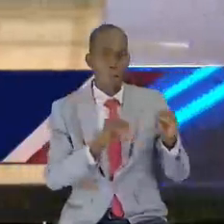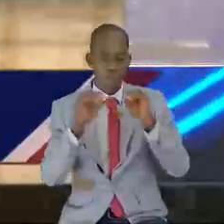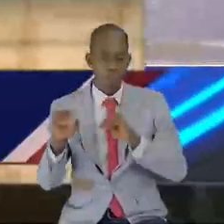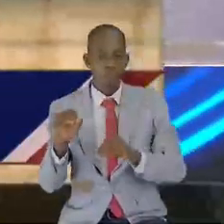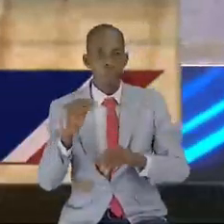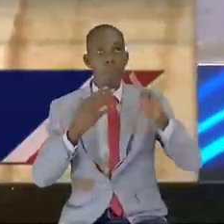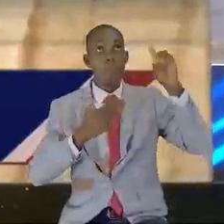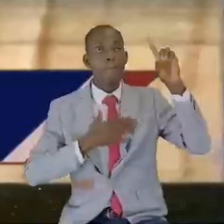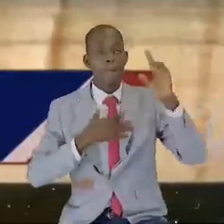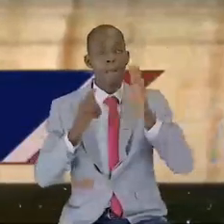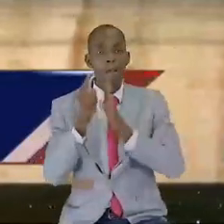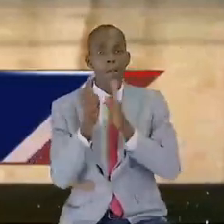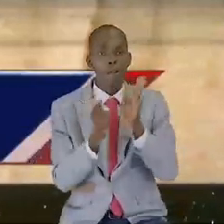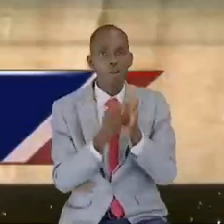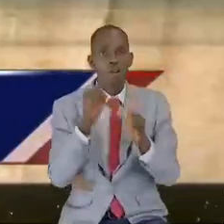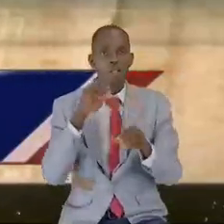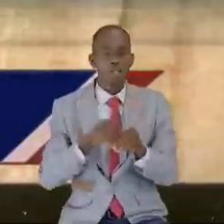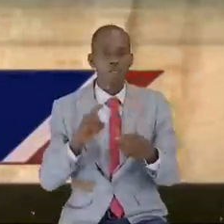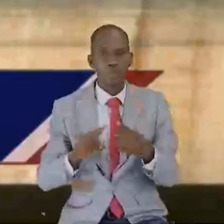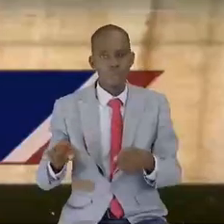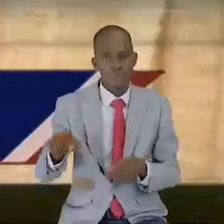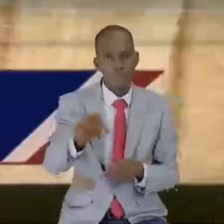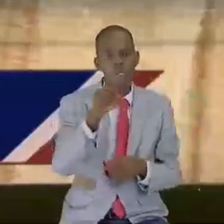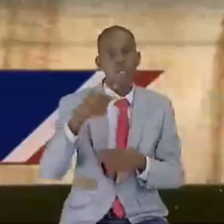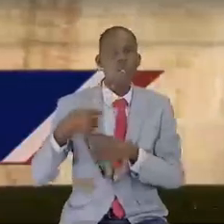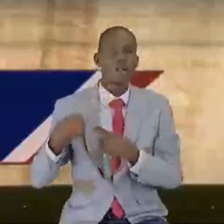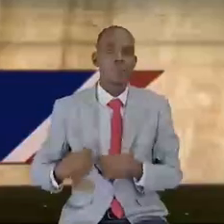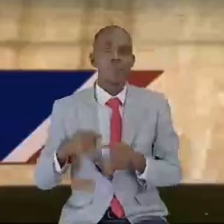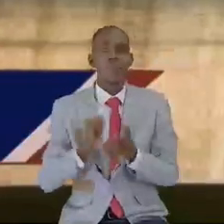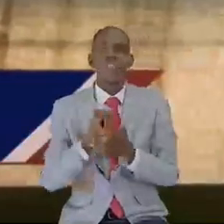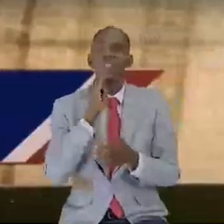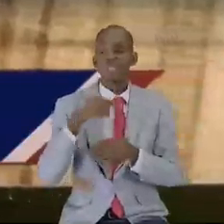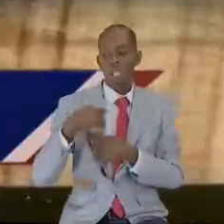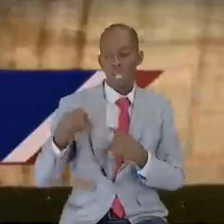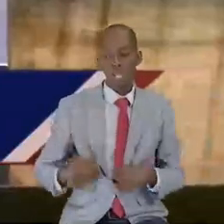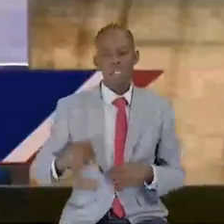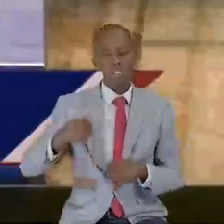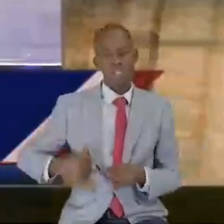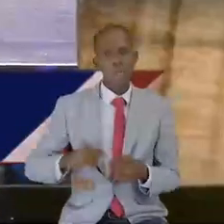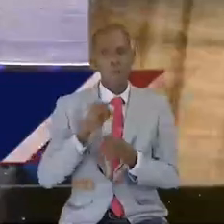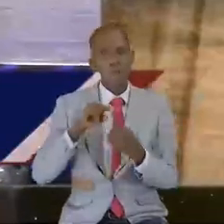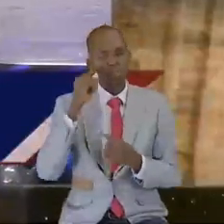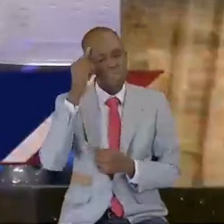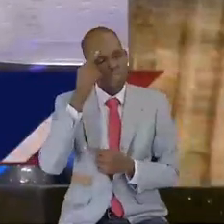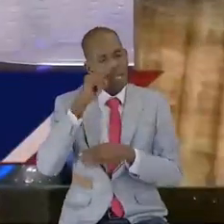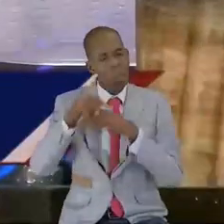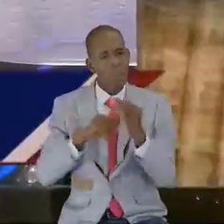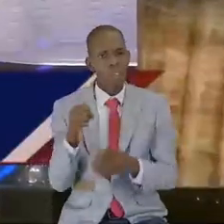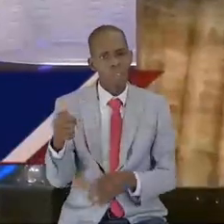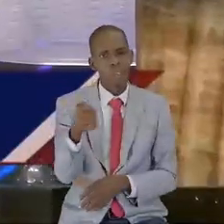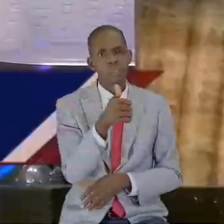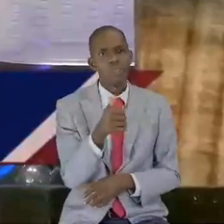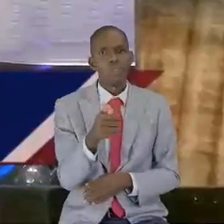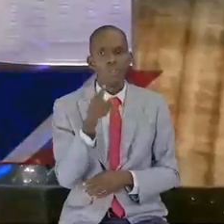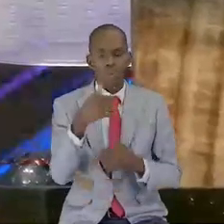dans leur esprit. Ça, c'est la circoncision du cœur. Et quand vous pensez à vous-même, est-ce